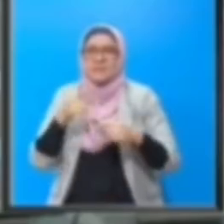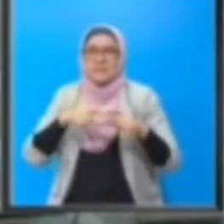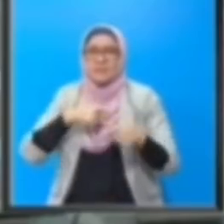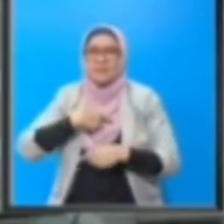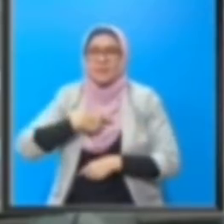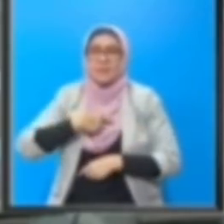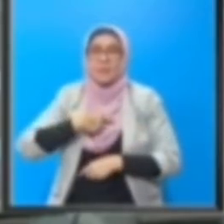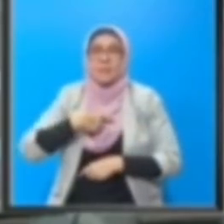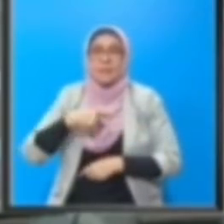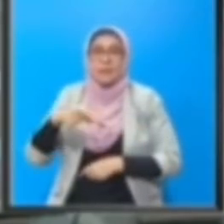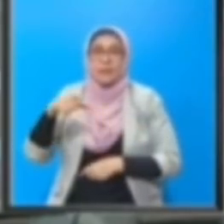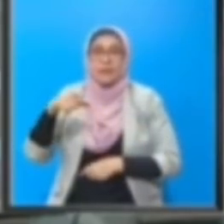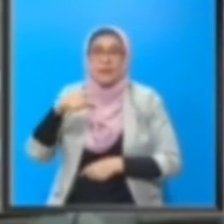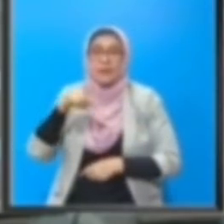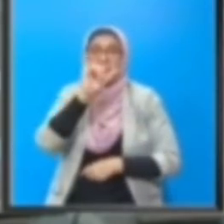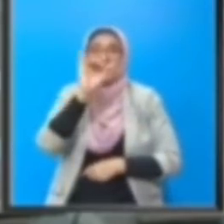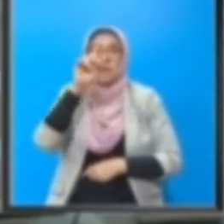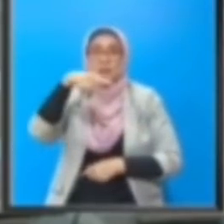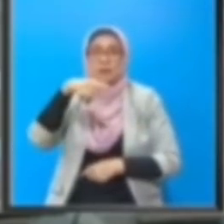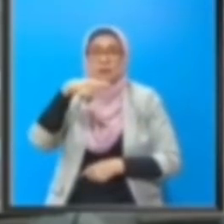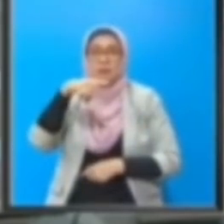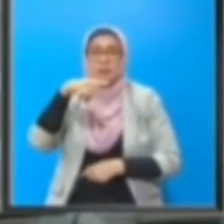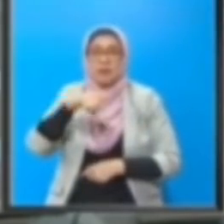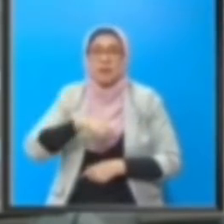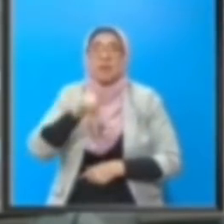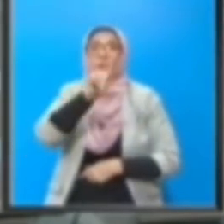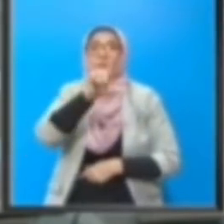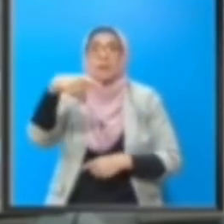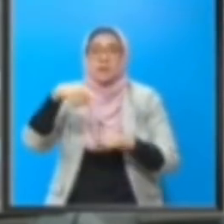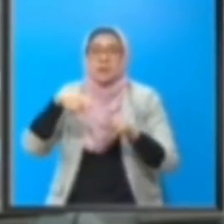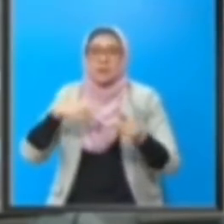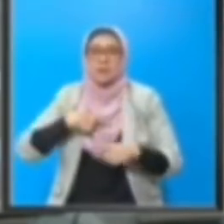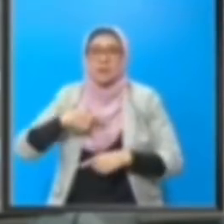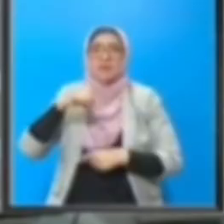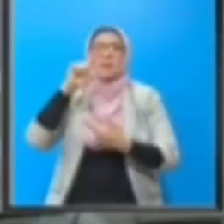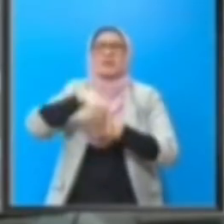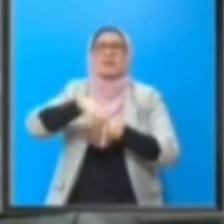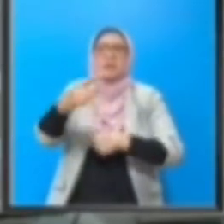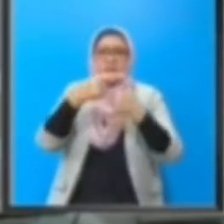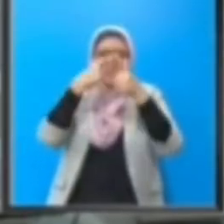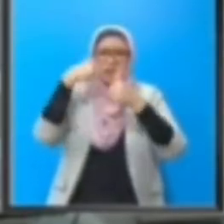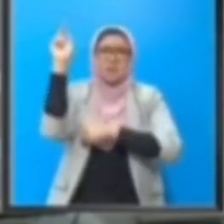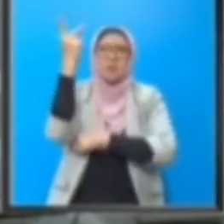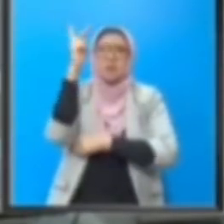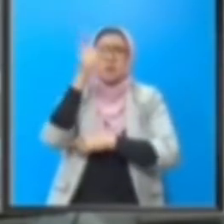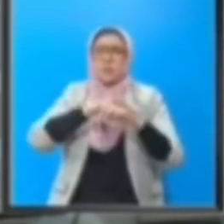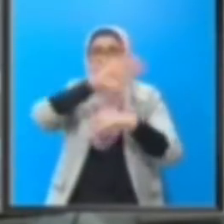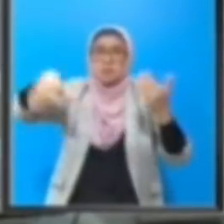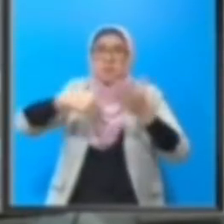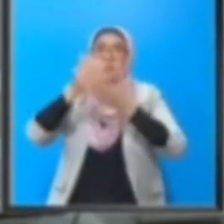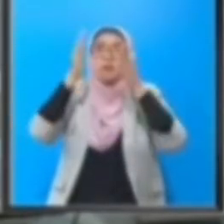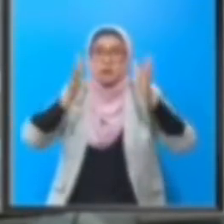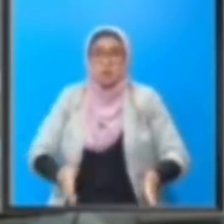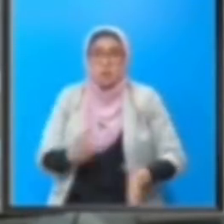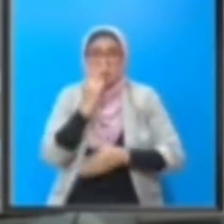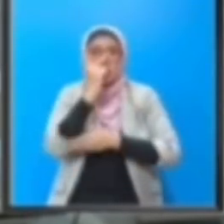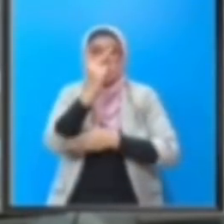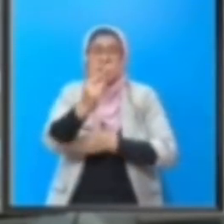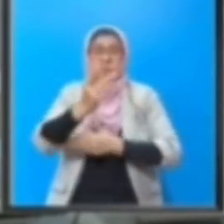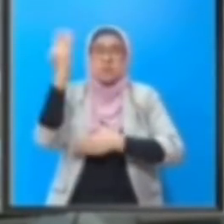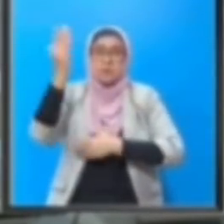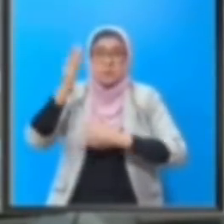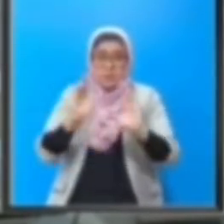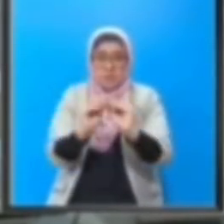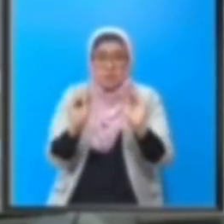Speaker, lepas pantai. Lepang dulu lah. Lepas pantai sebelum tu. Speaker, semua sedang melihat, memerhatikan persidangan ini live.